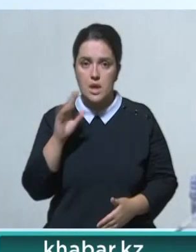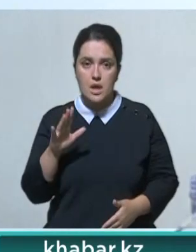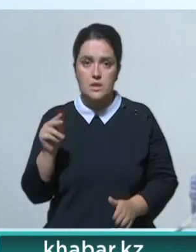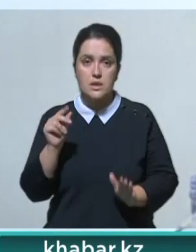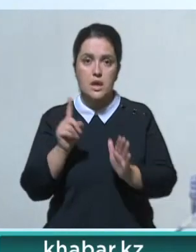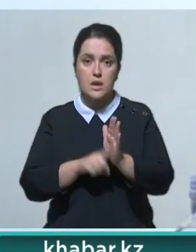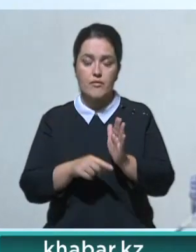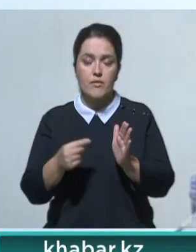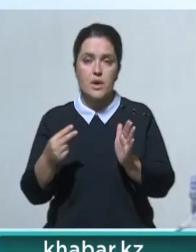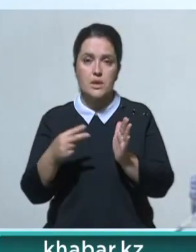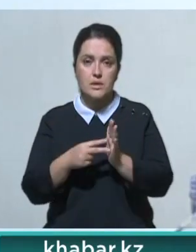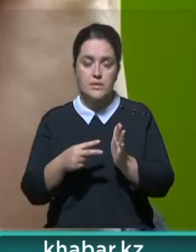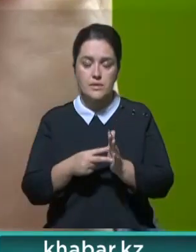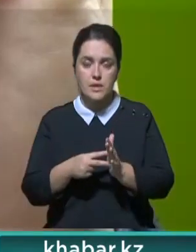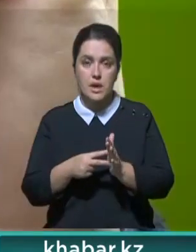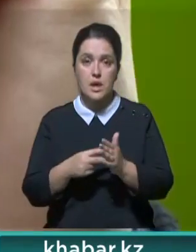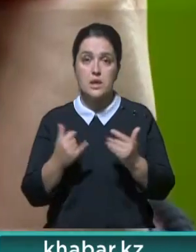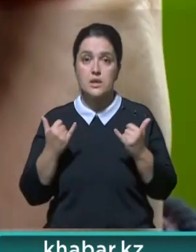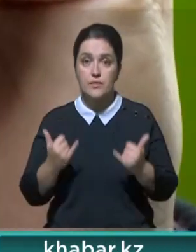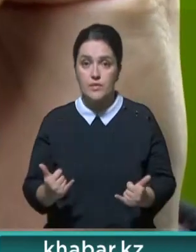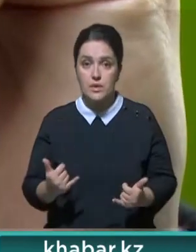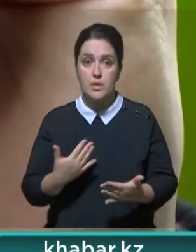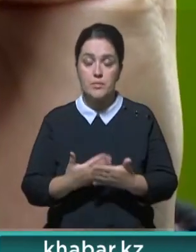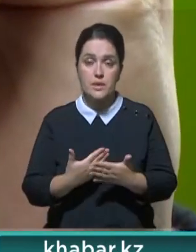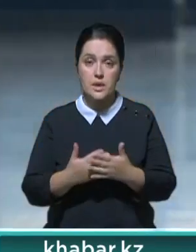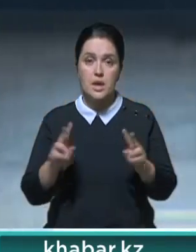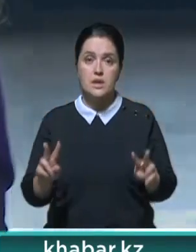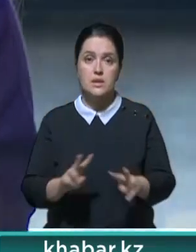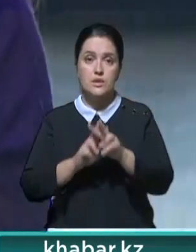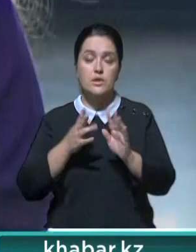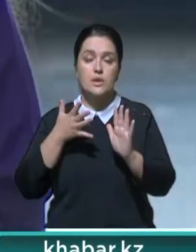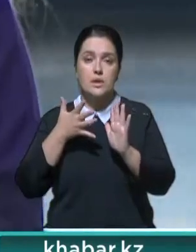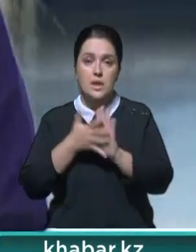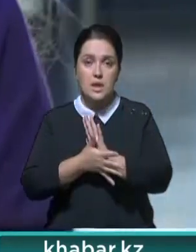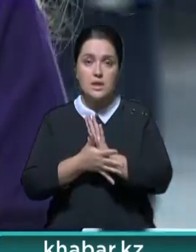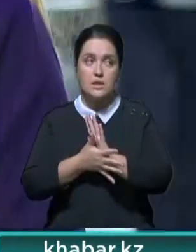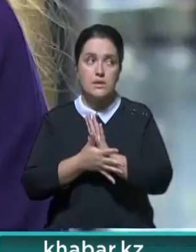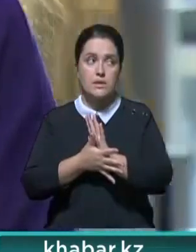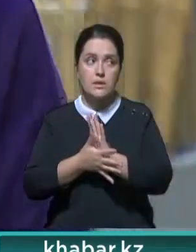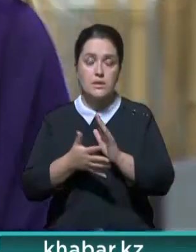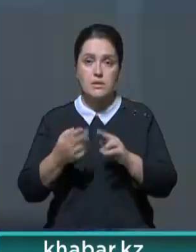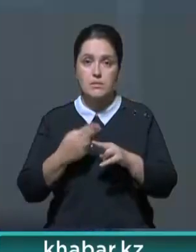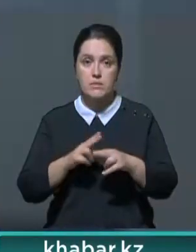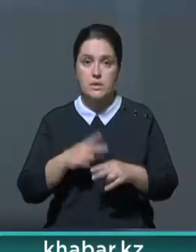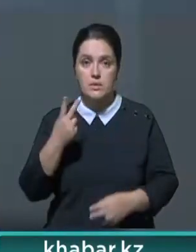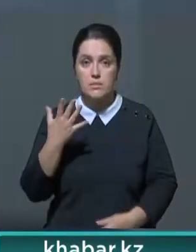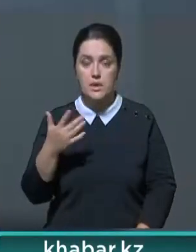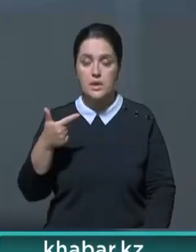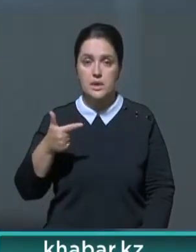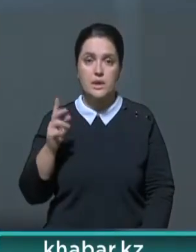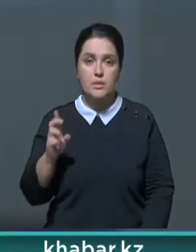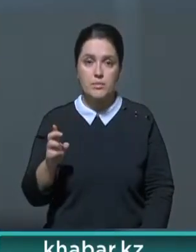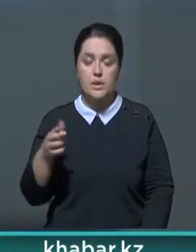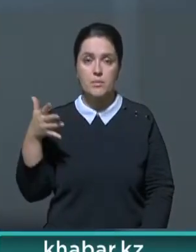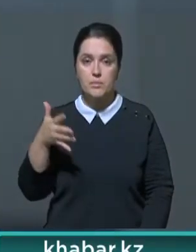дешевизну тарифных планов в стране. Сегодня, к примеру, астанчанин тратит в месяц в среднем на связь и интернет в 25 гигабайт